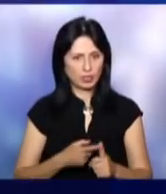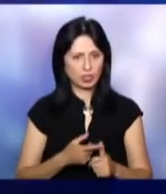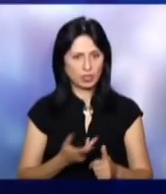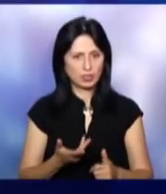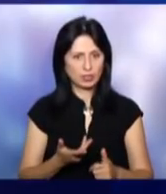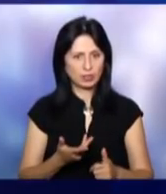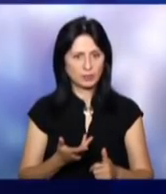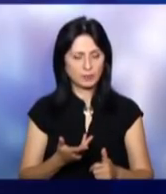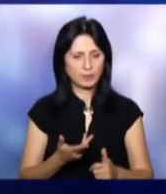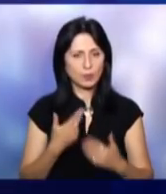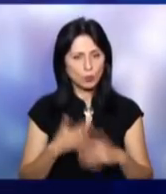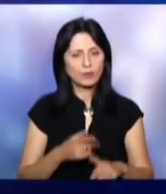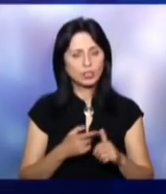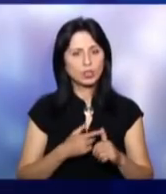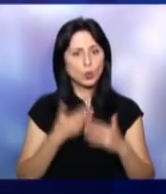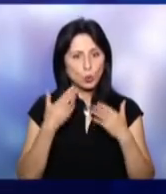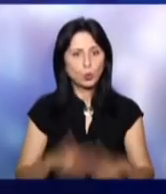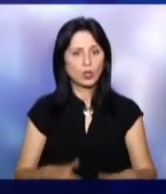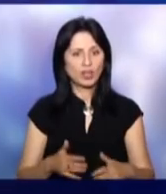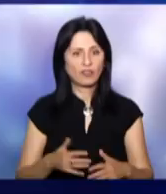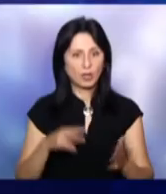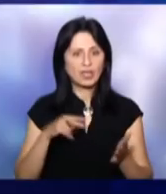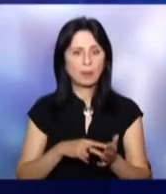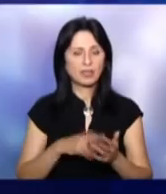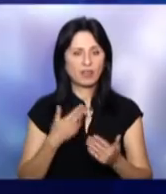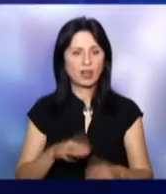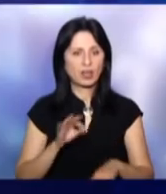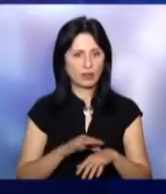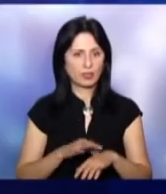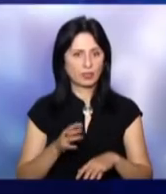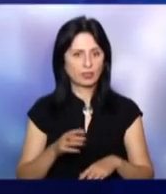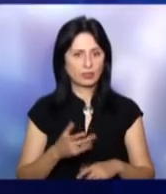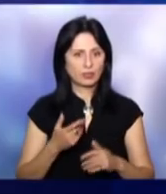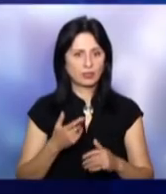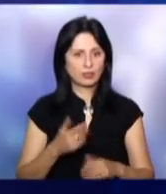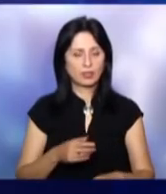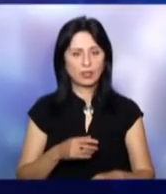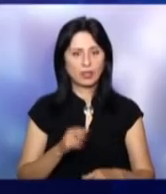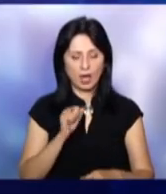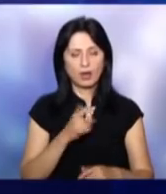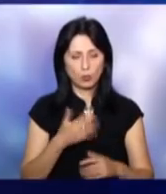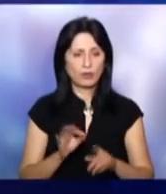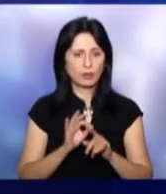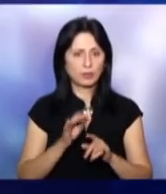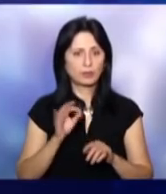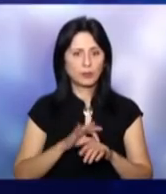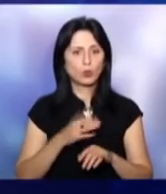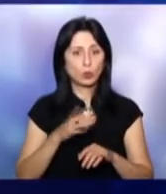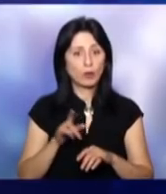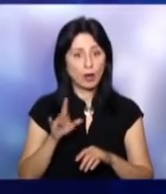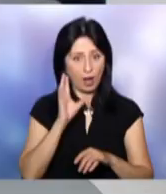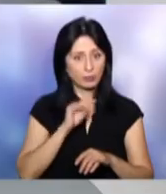ანუ განლევის საკითხი, ეს უკვე არის, უკვე დამდგარი არის შფოთვითი აშლილობა, რომელიც შეიძლება პანიკურ